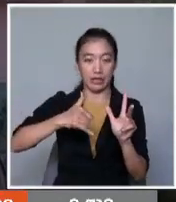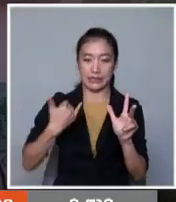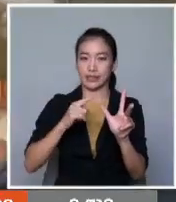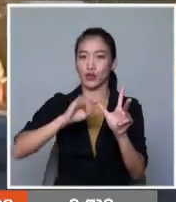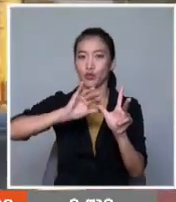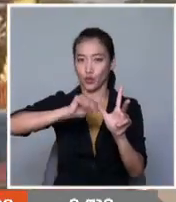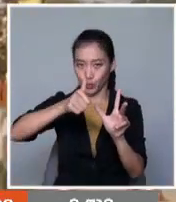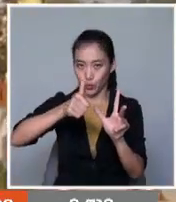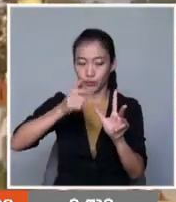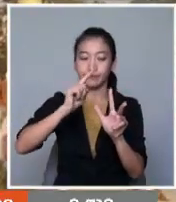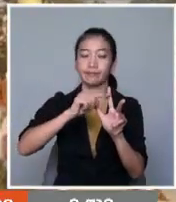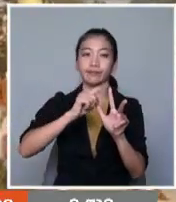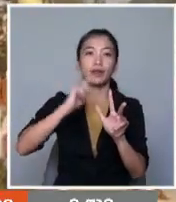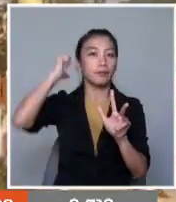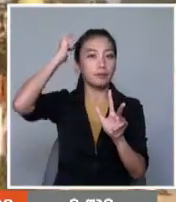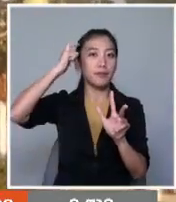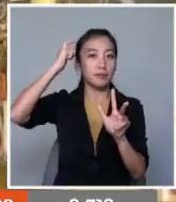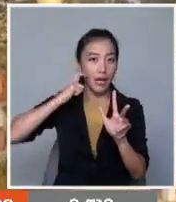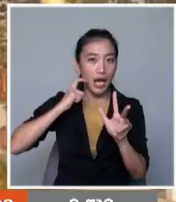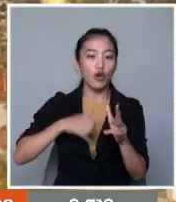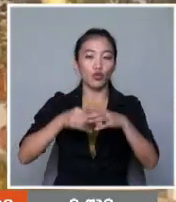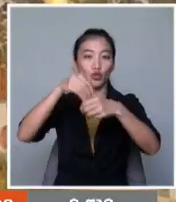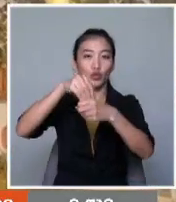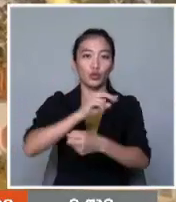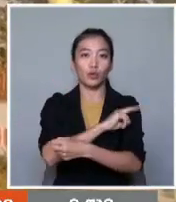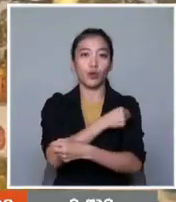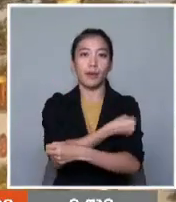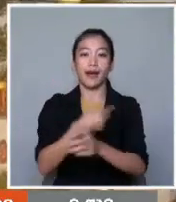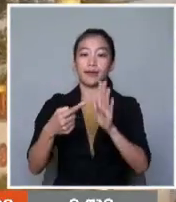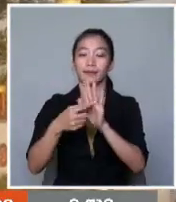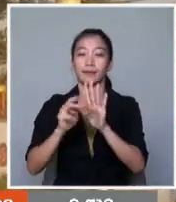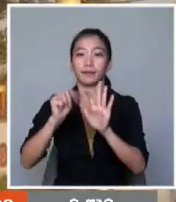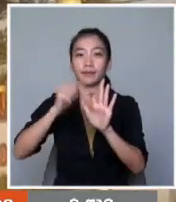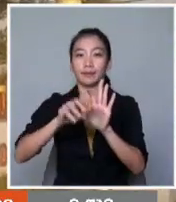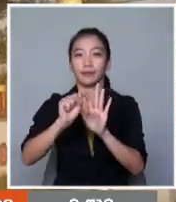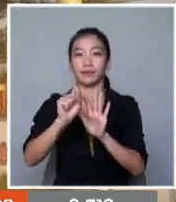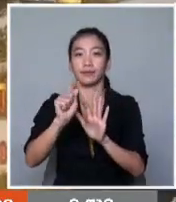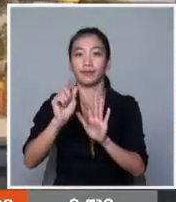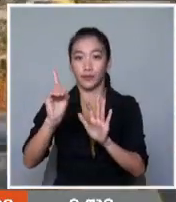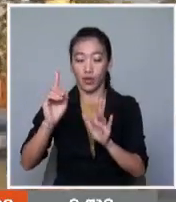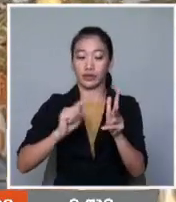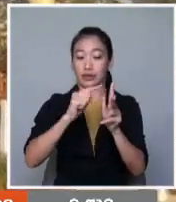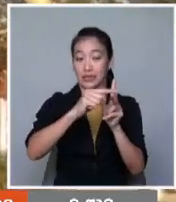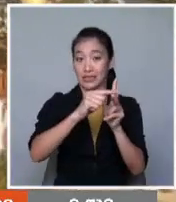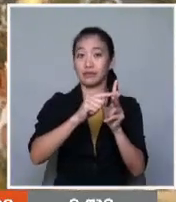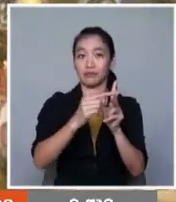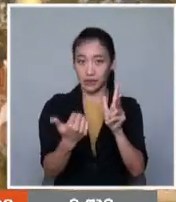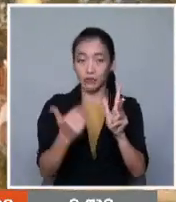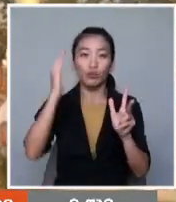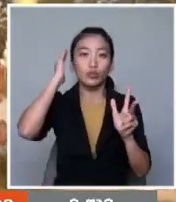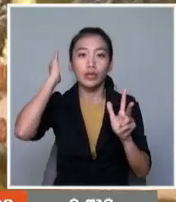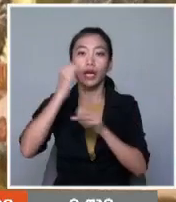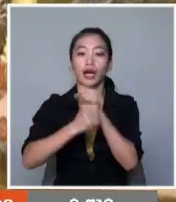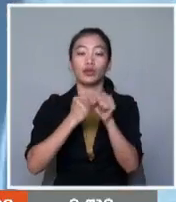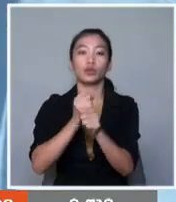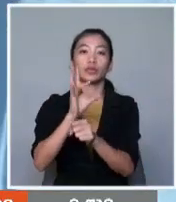อีกรายเป็นชาวเมียนมารักษาตัวที่โรงพยาบาลแม่สอดและรายล่าสุดเนี่ยเป็นชายอายุ 70ปีอาการดี